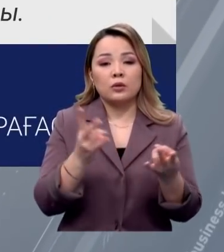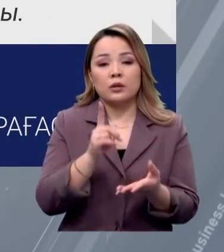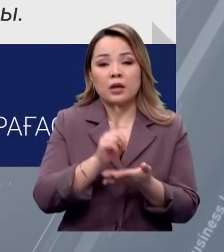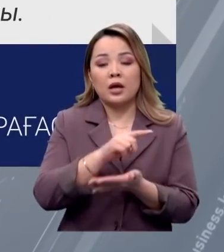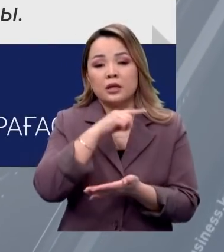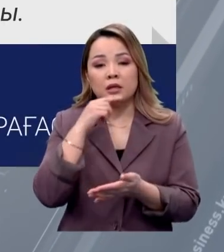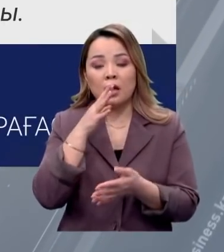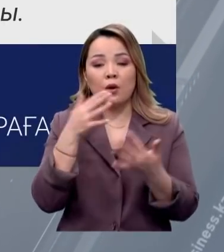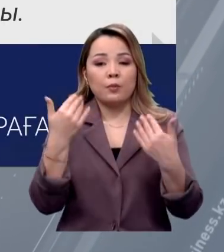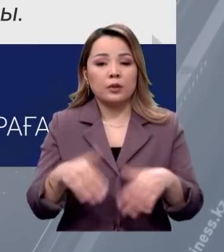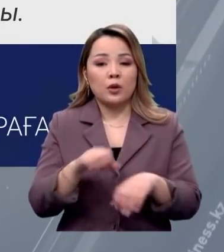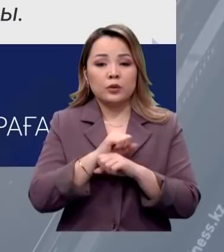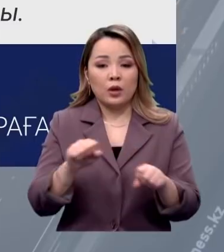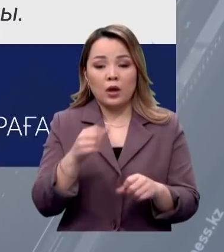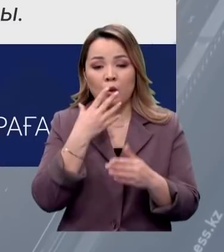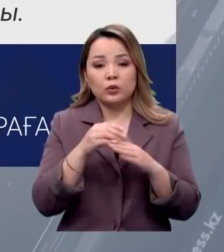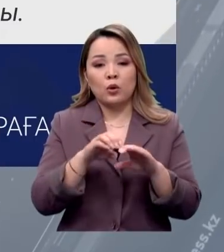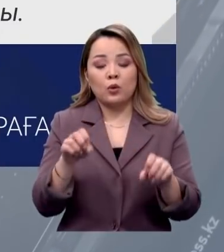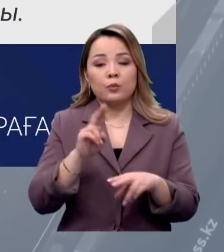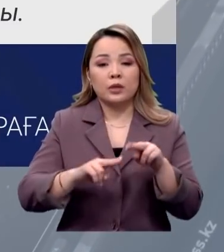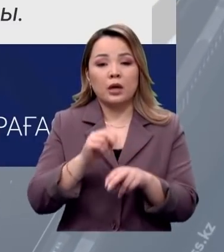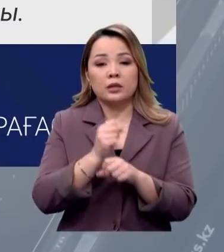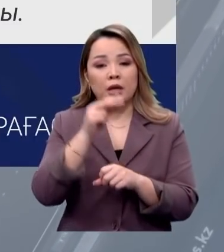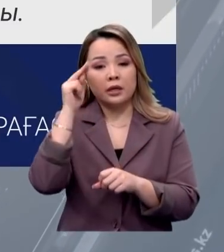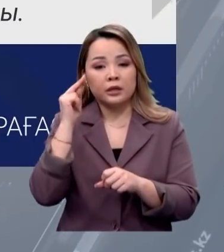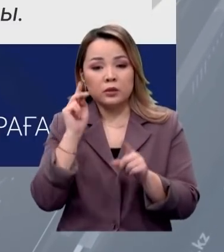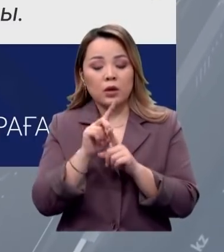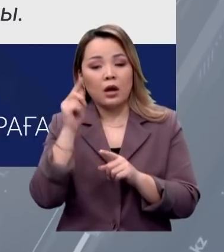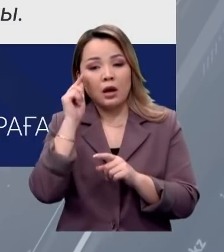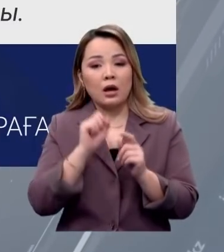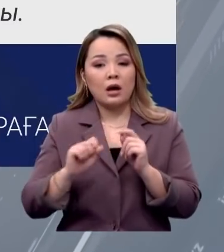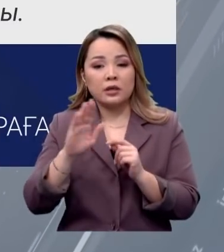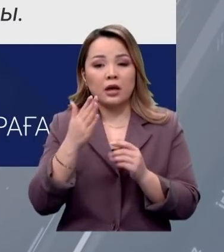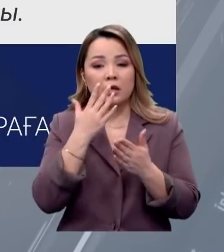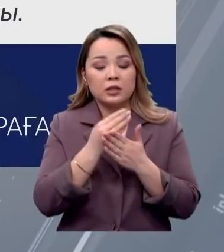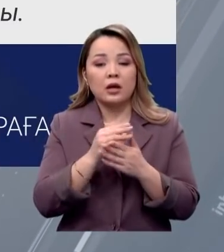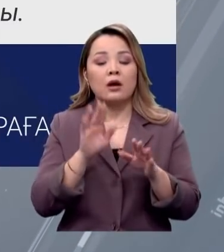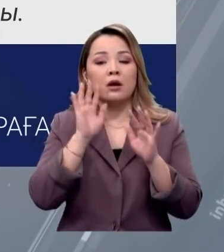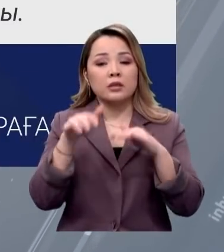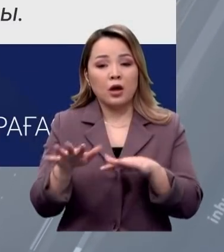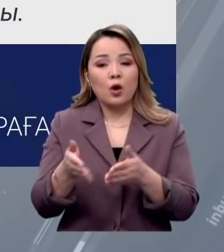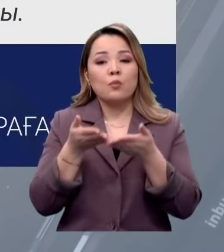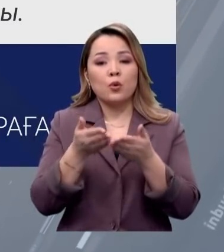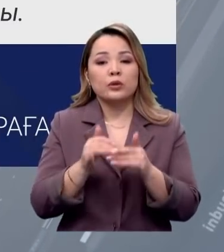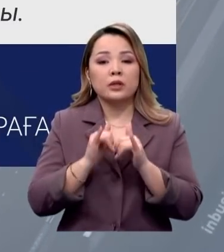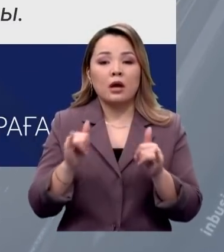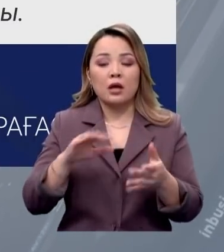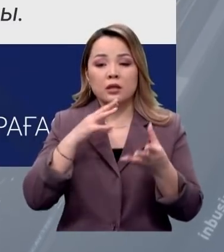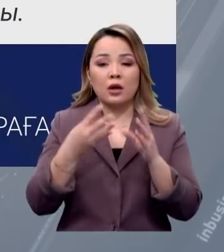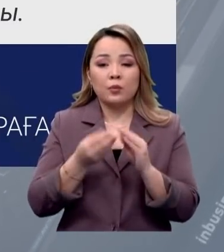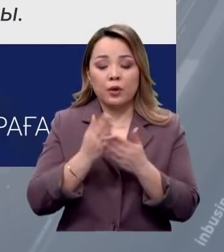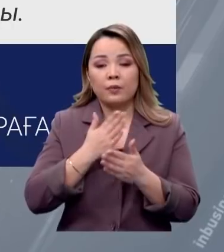бекер уақыт жібермеді. Өз құбырларын салып, Қытай мен басқа да Азия елдеріне теңіз порттарын нығайтты. Ал біз өз